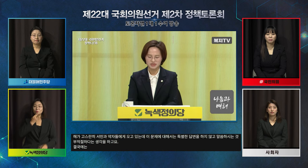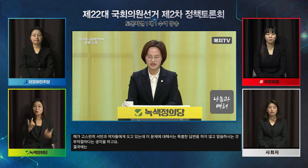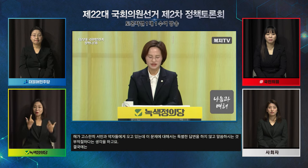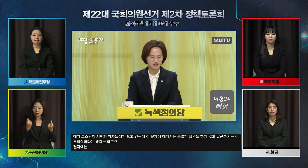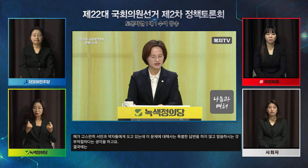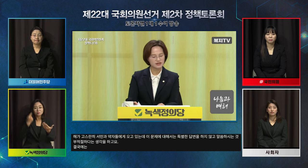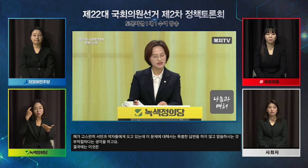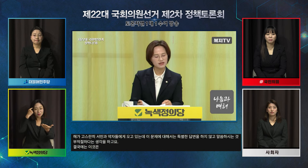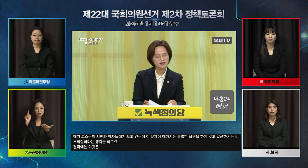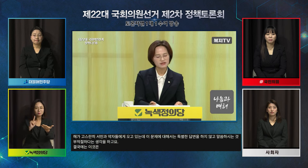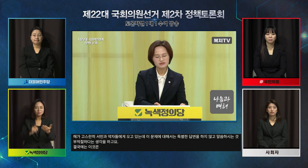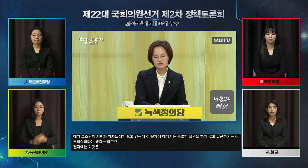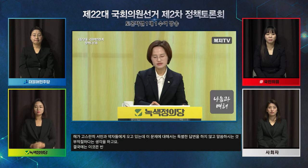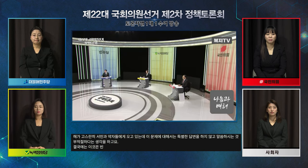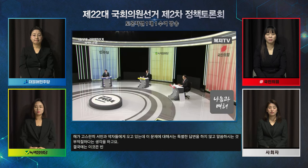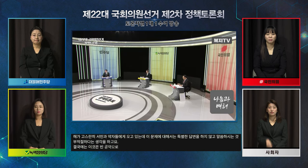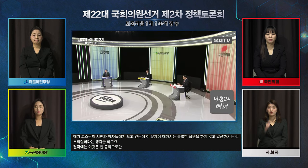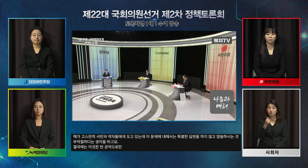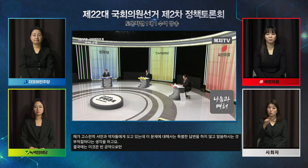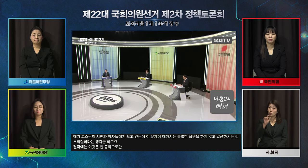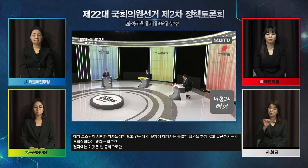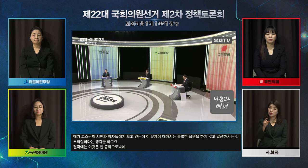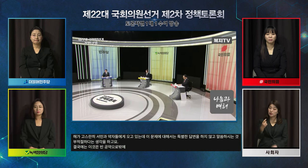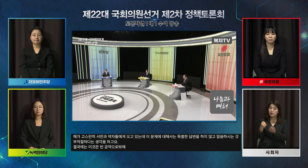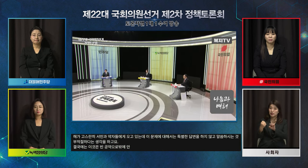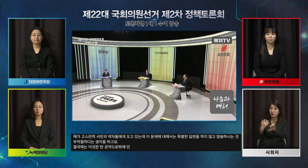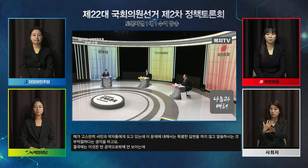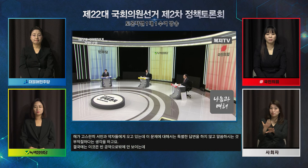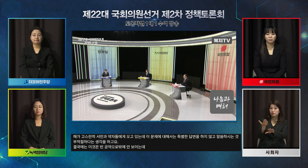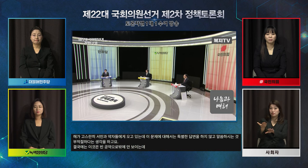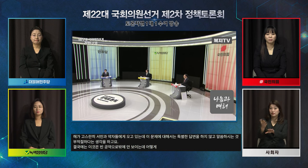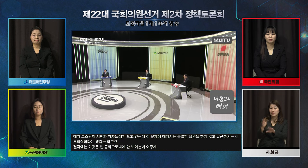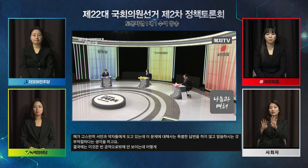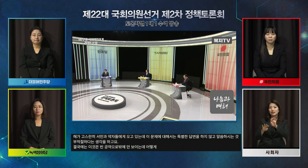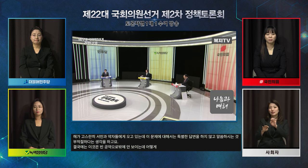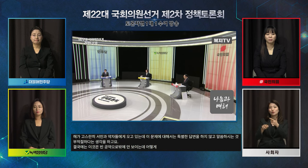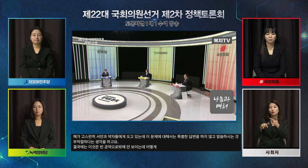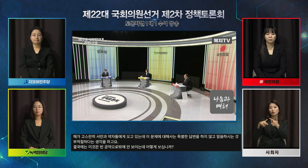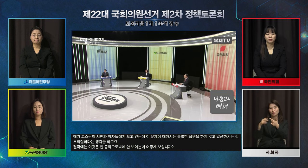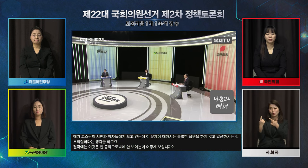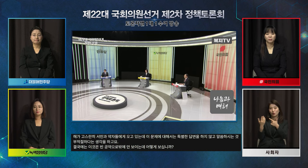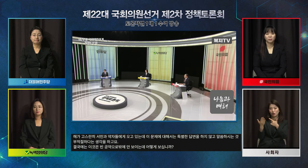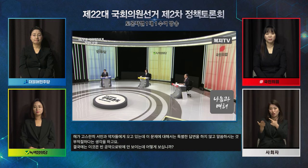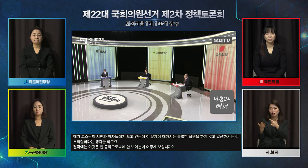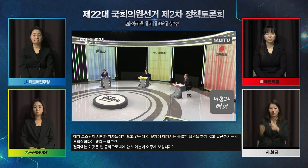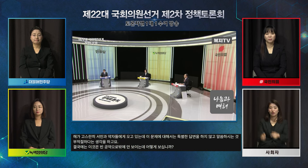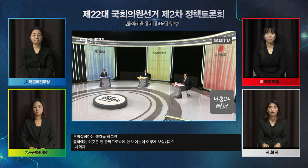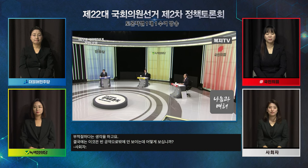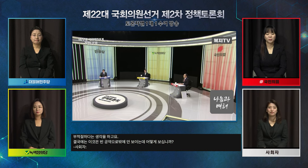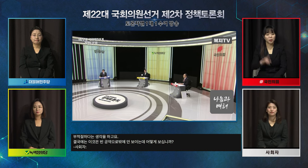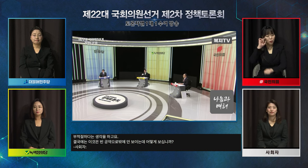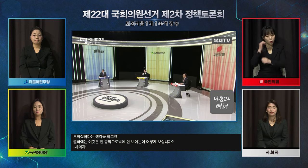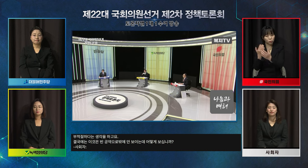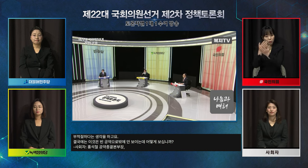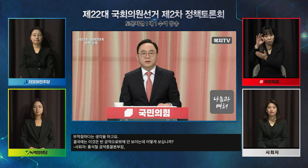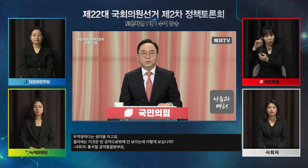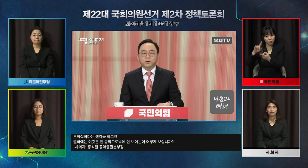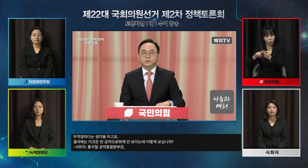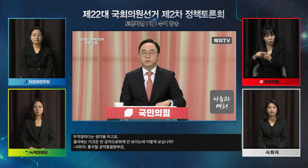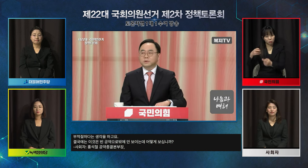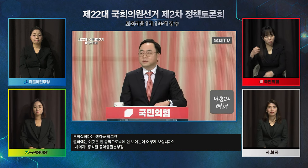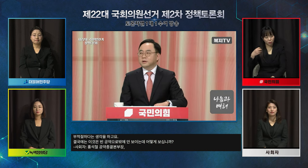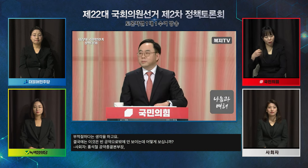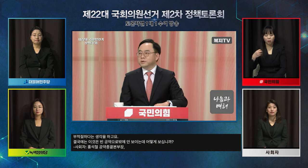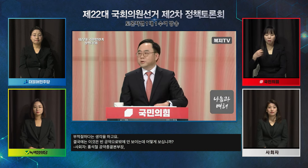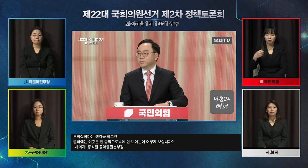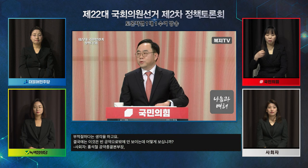어떻게 보십니까? 홍석철 본부장부터 답변해 주시죠. 46초 남았습니다. 그 R&D 예산을 자꾸 말씀하시는데 이게